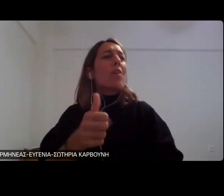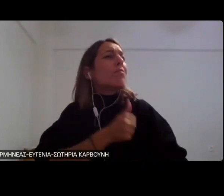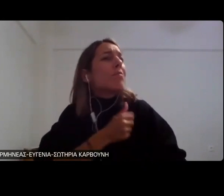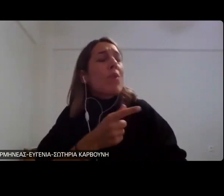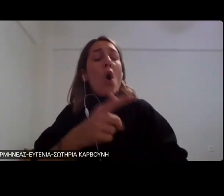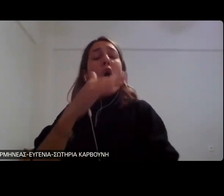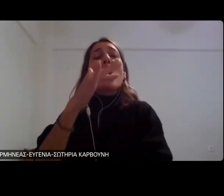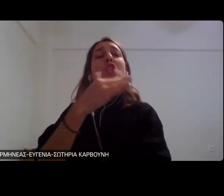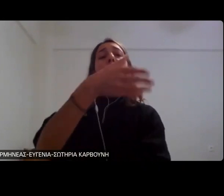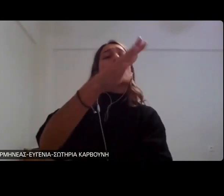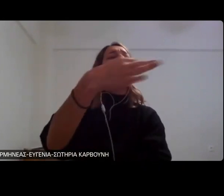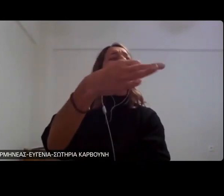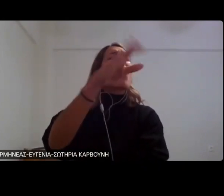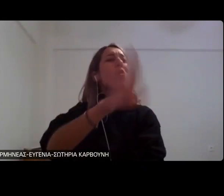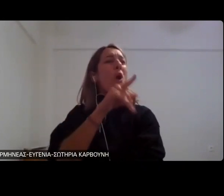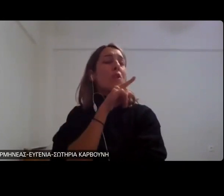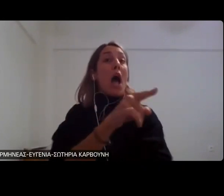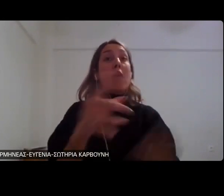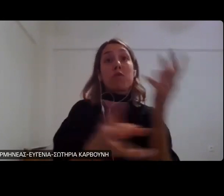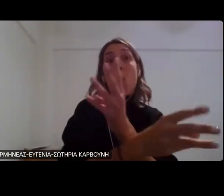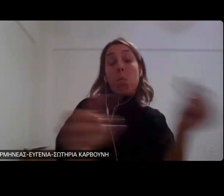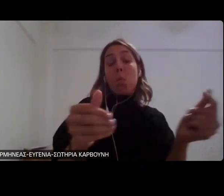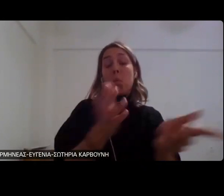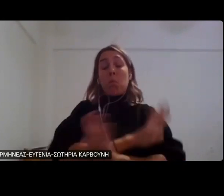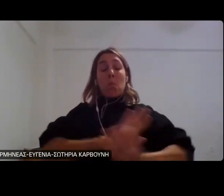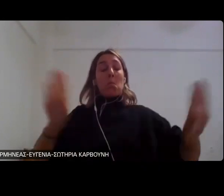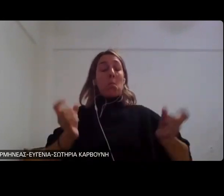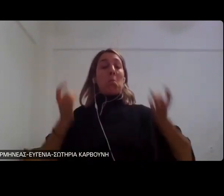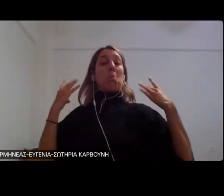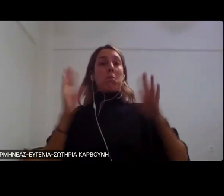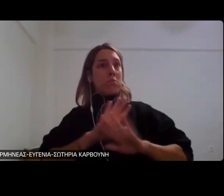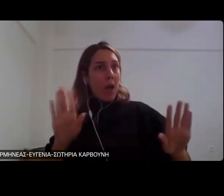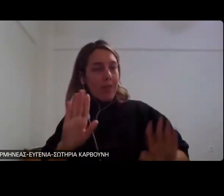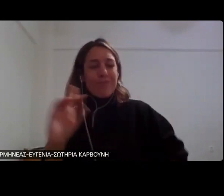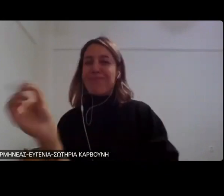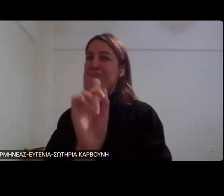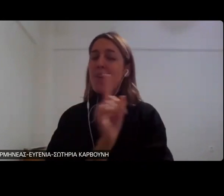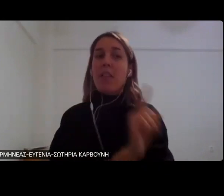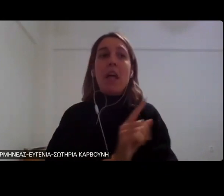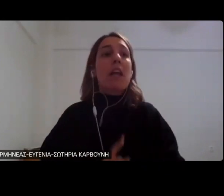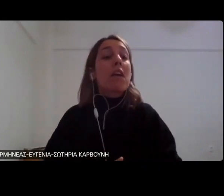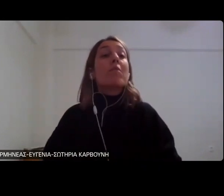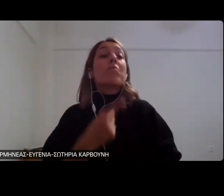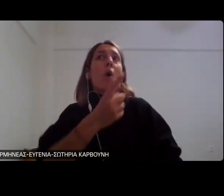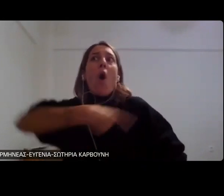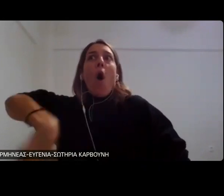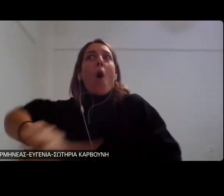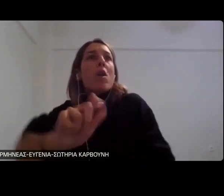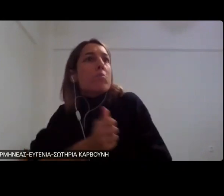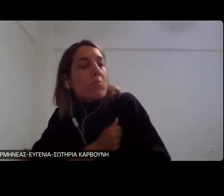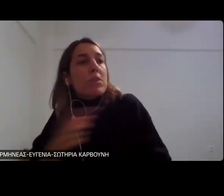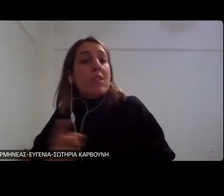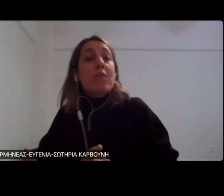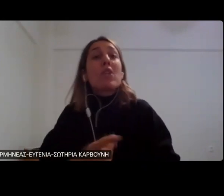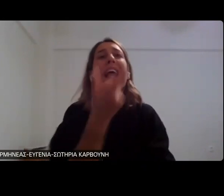σεξισμός αποτελεί ξεπερασμένο πρόβλημα. Είμαστε πεισμένες και πεισμένοι πως η χρήση λέξεων και